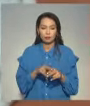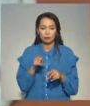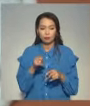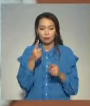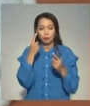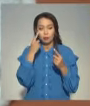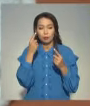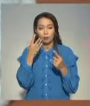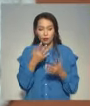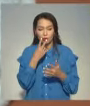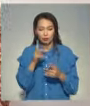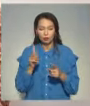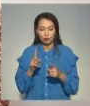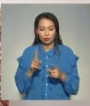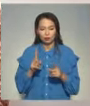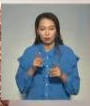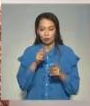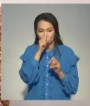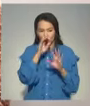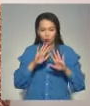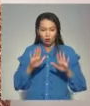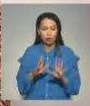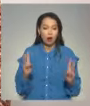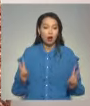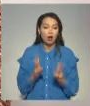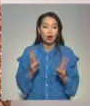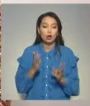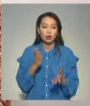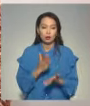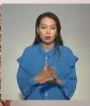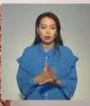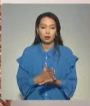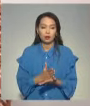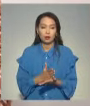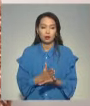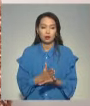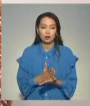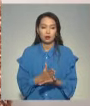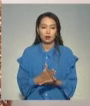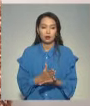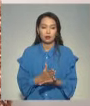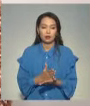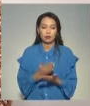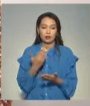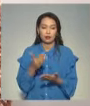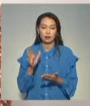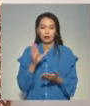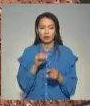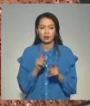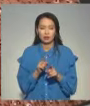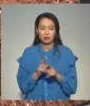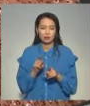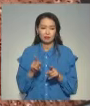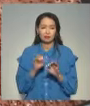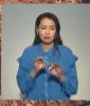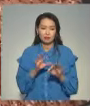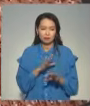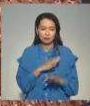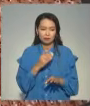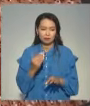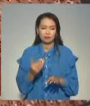сәбейінің жамбасы күйіп қалғанын білген. Кәдімгідей грелка, китайский нәрсемен күйдіріп тұр олар.